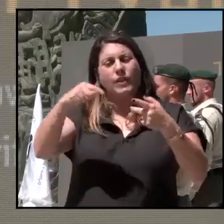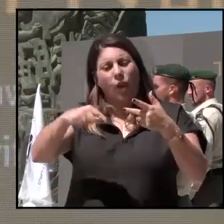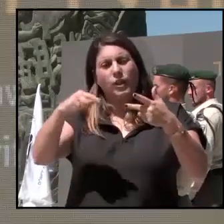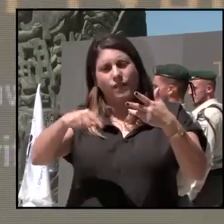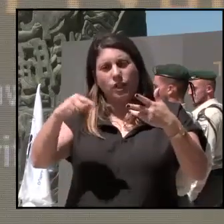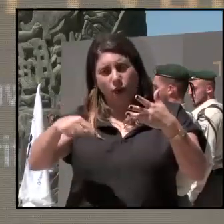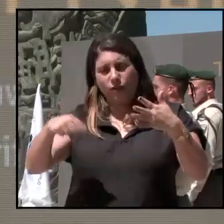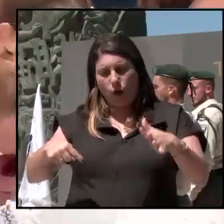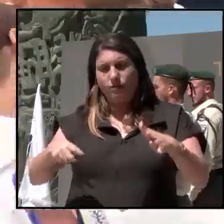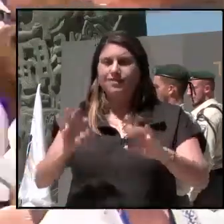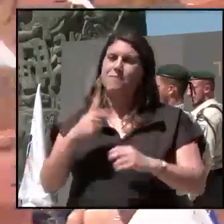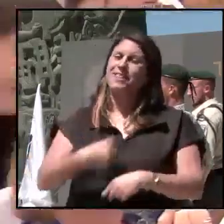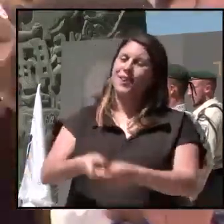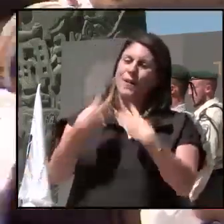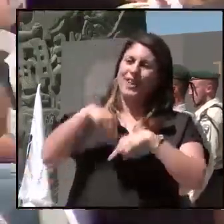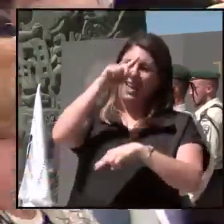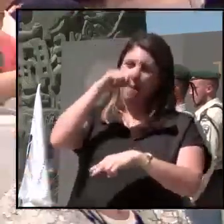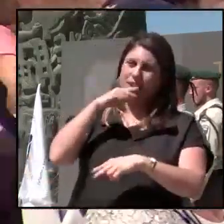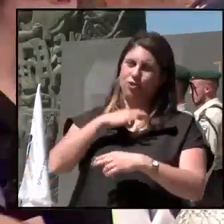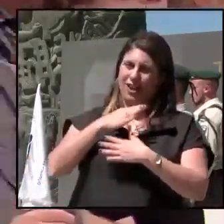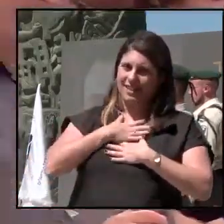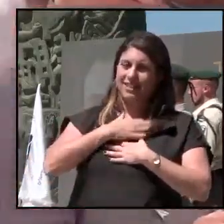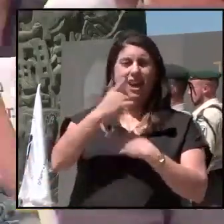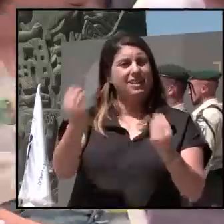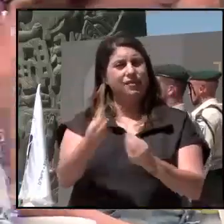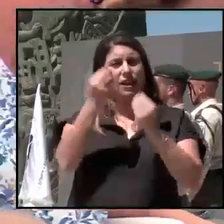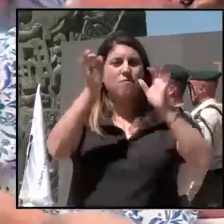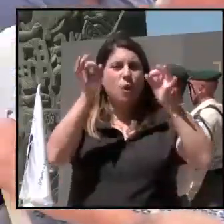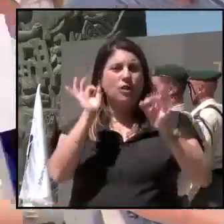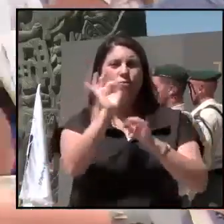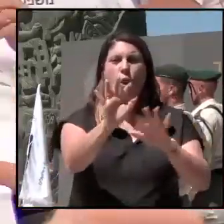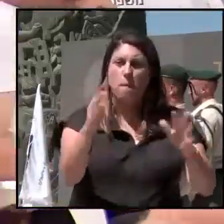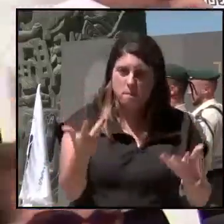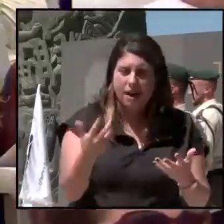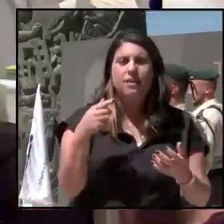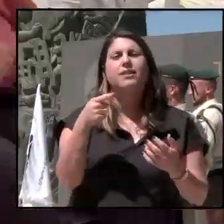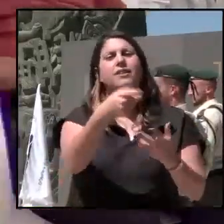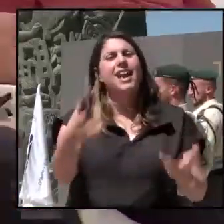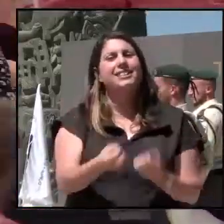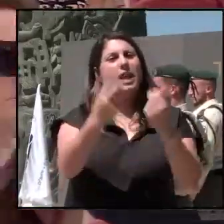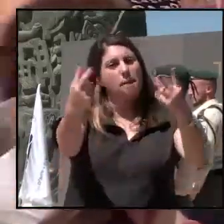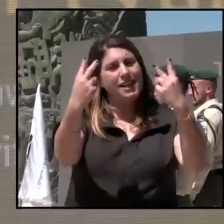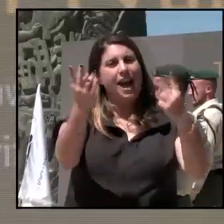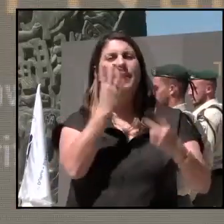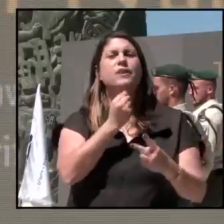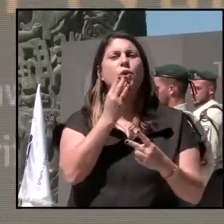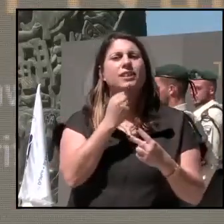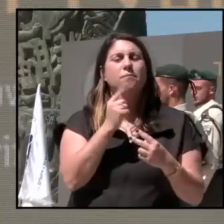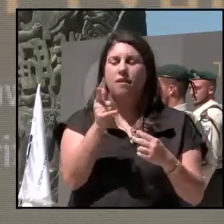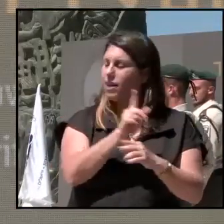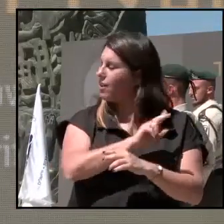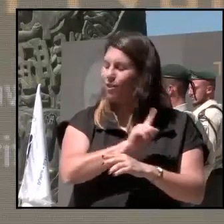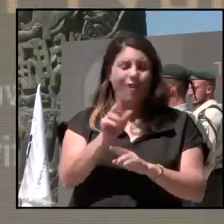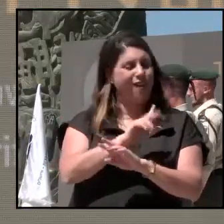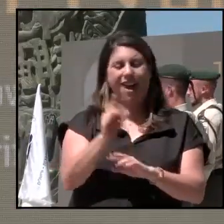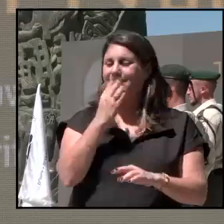לרגע אחזור לאבי, אולי אחד הדברים שהיו מאוד יוצא דופן אצלו, היה זה שהציל בעיקר יהודים, אך לא רק